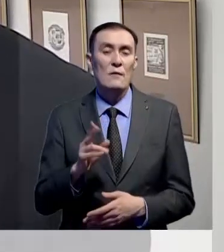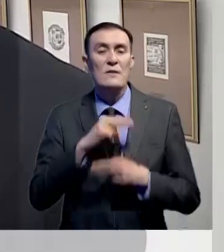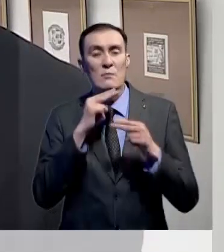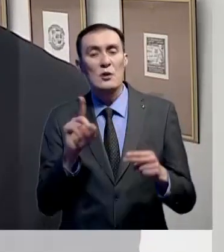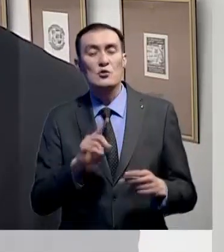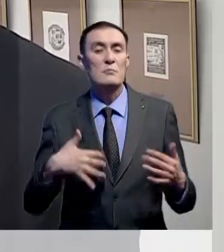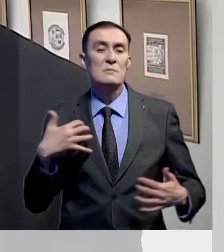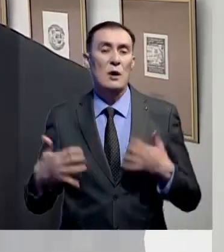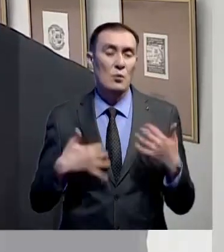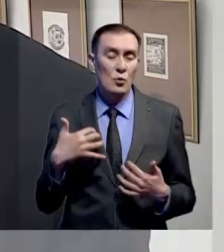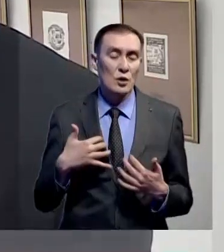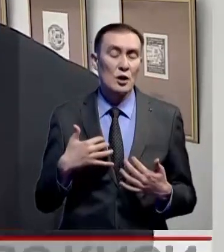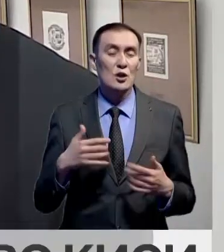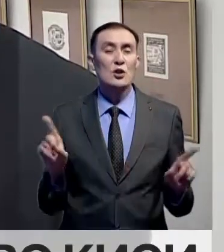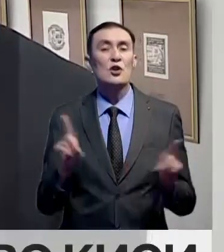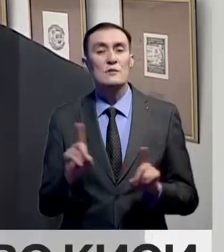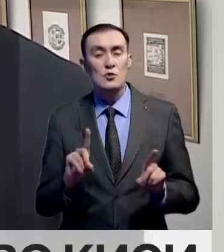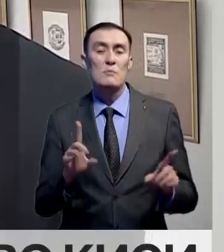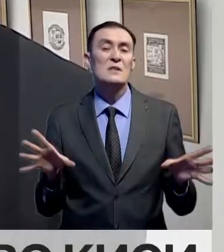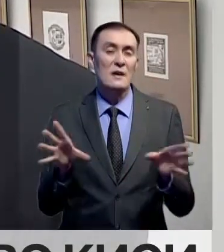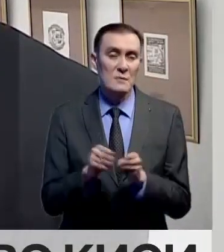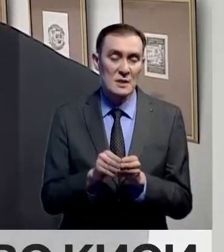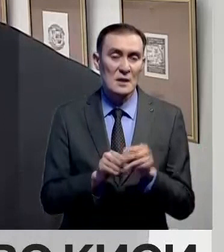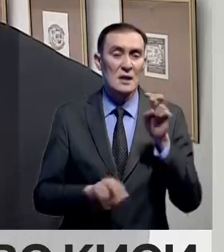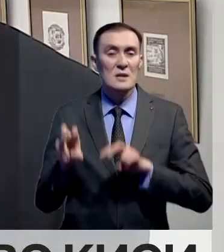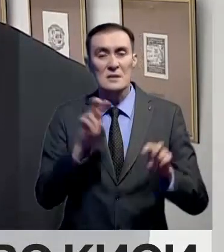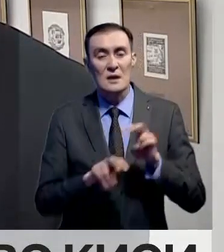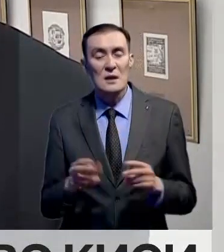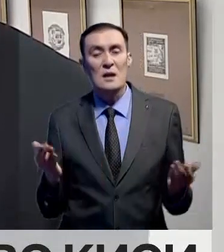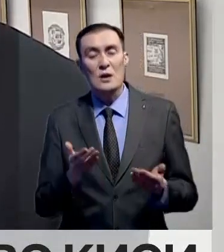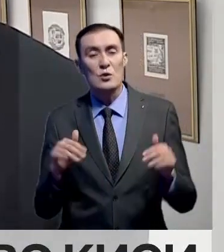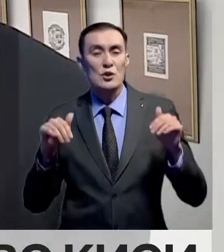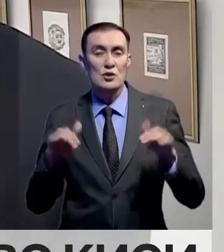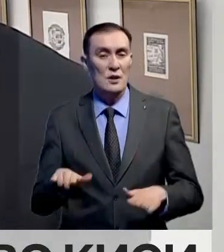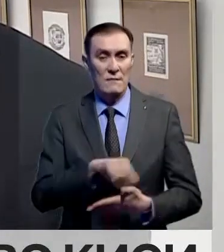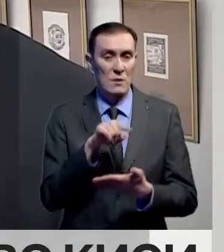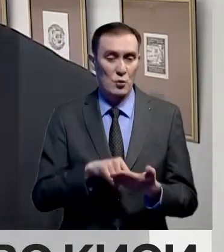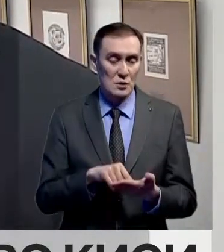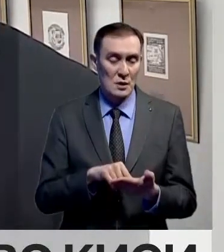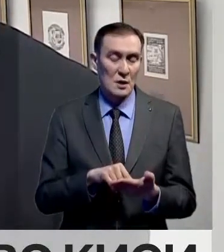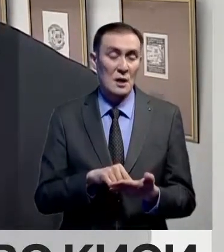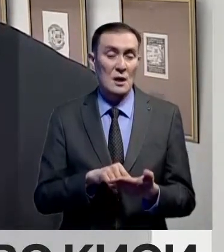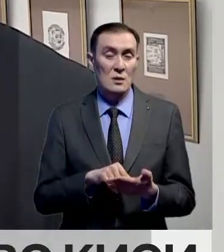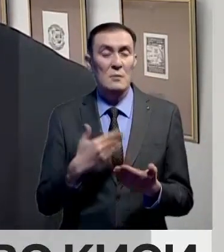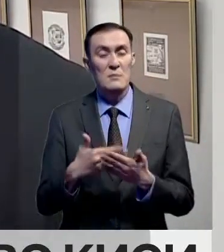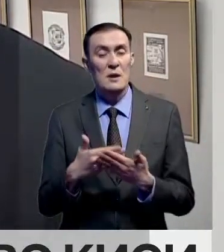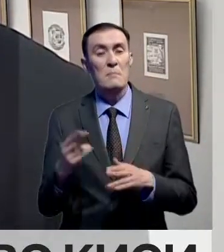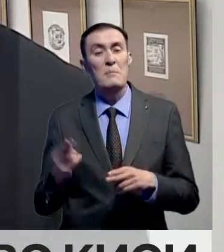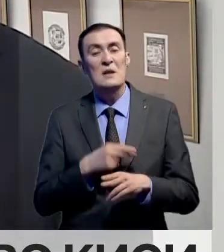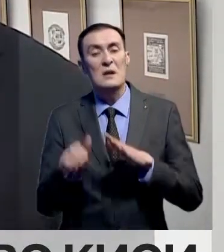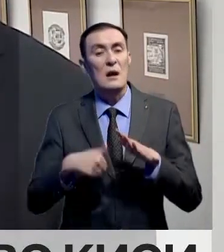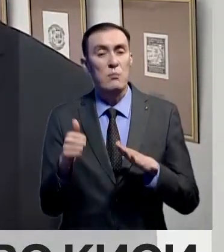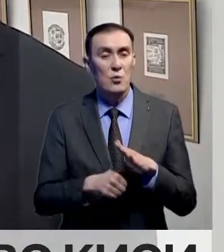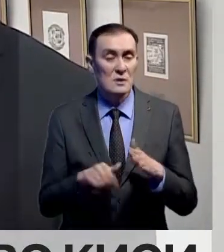их тревожит. Для чего? Для того, чтобы совместно искать какие-то решения. То есть вопросы безработицы,